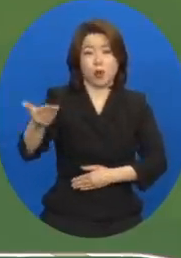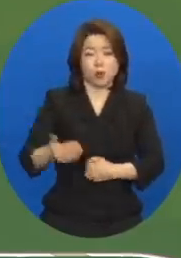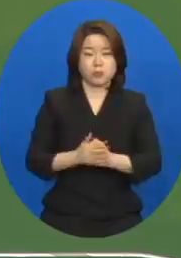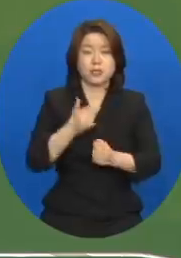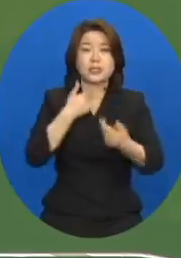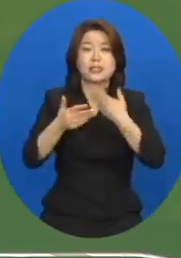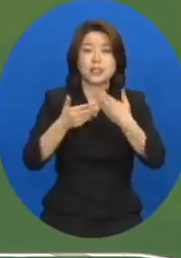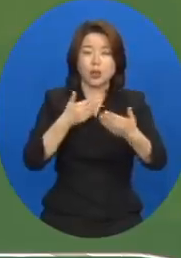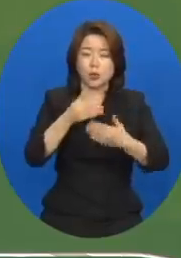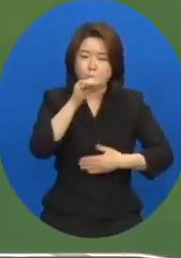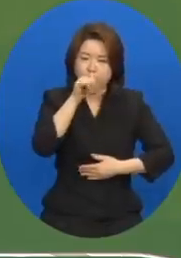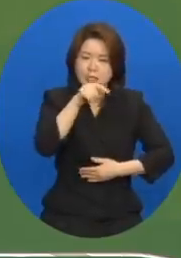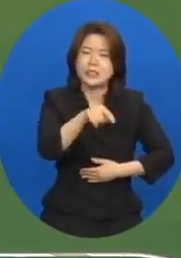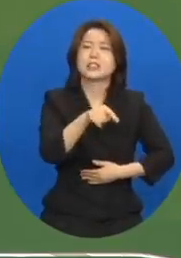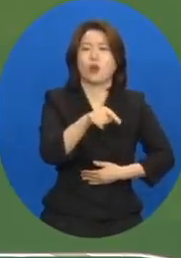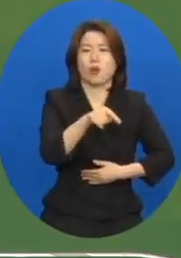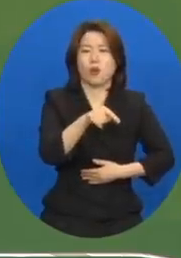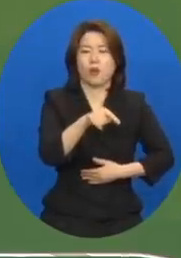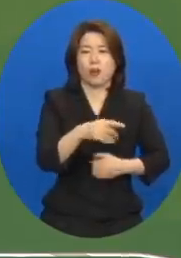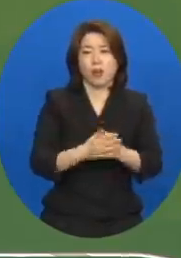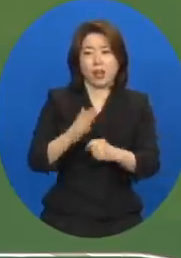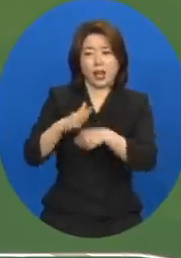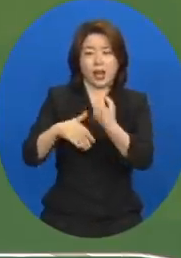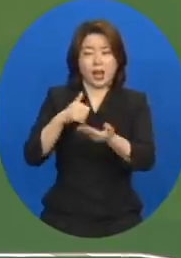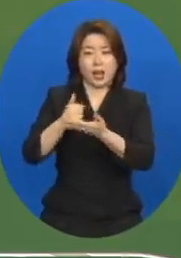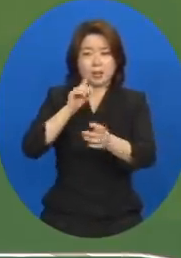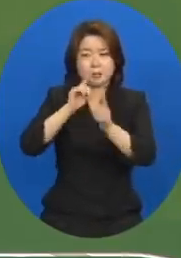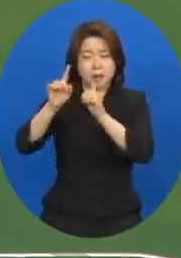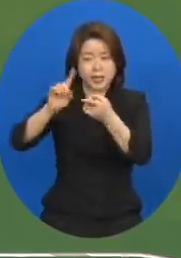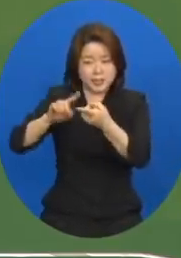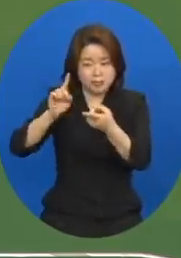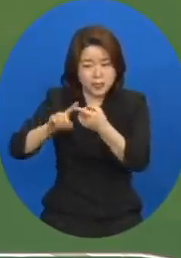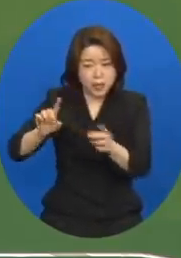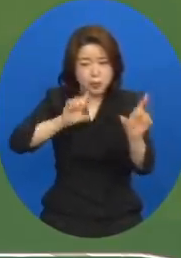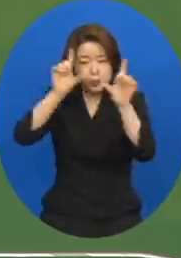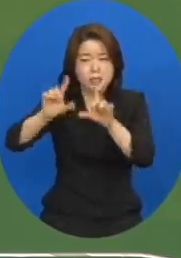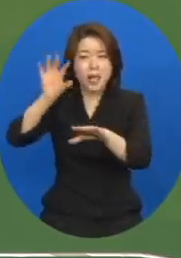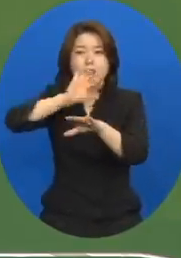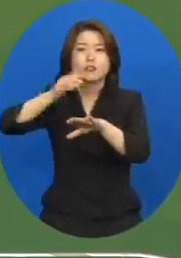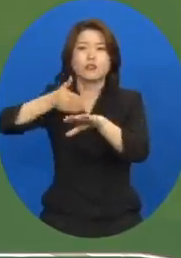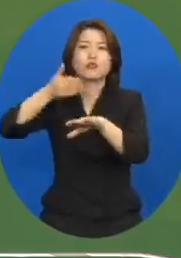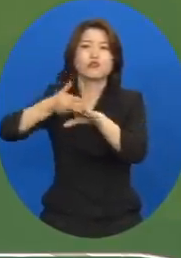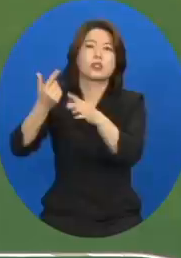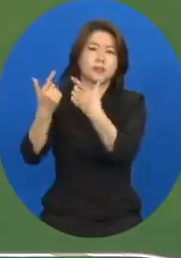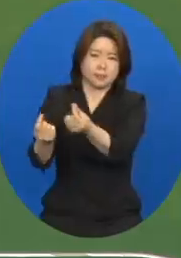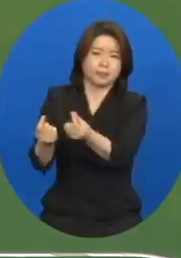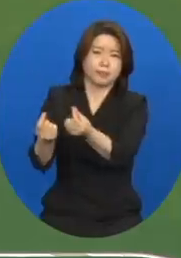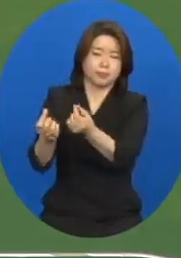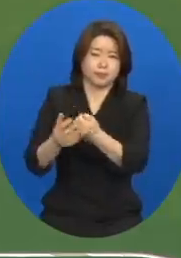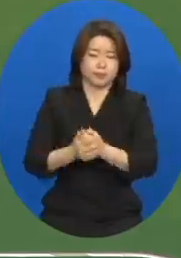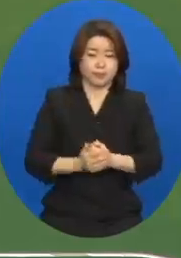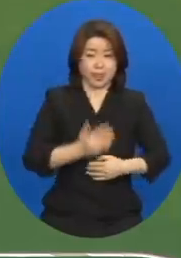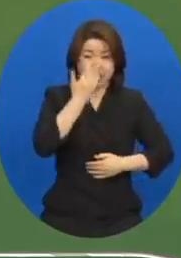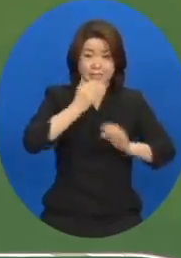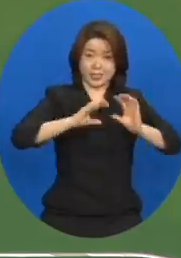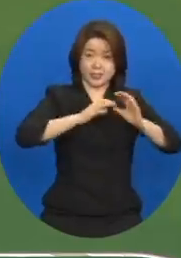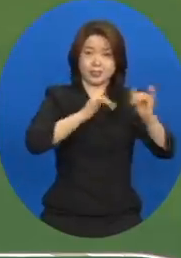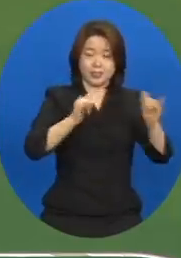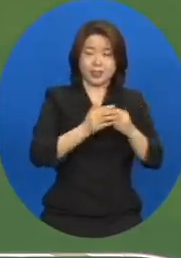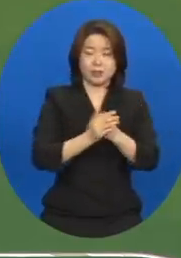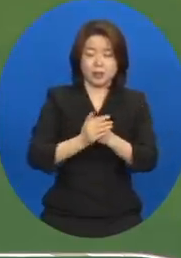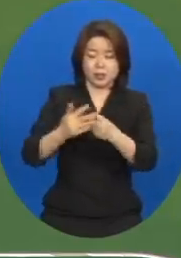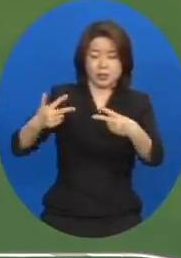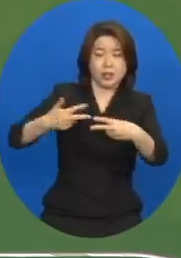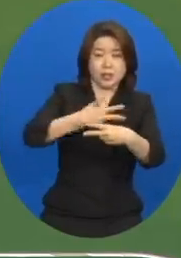겪고 있는 바로 그것이 하나님의 말씀대로 사는 훈련이에요. 이스라엘 백성들이